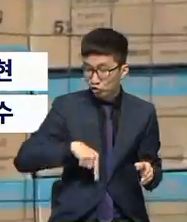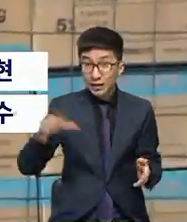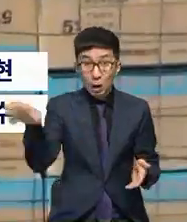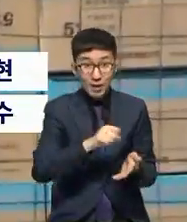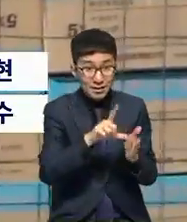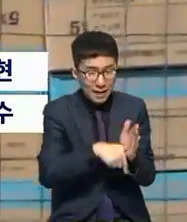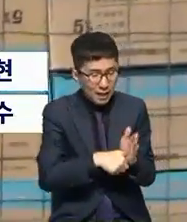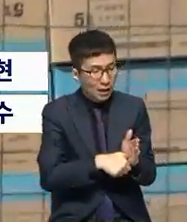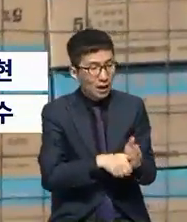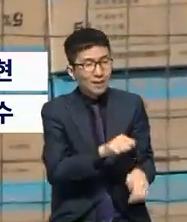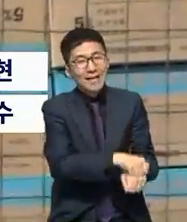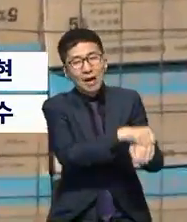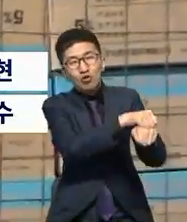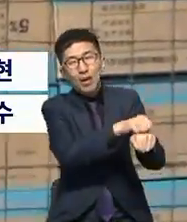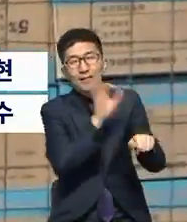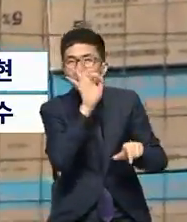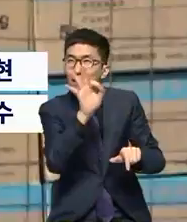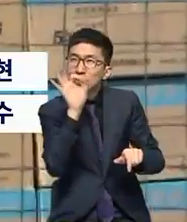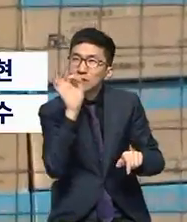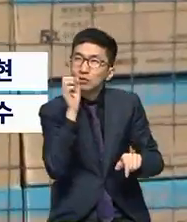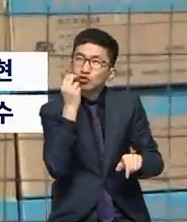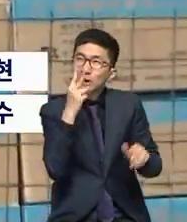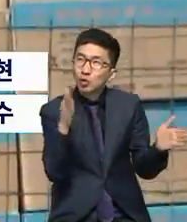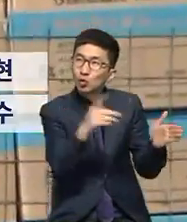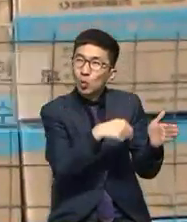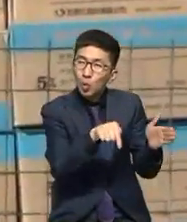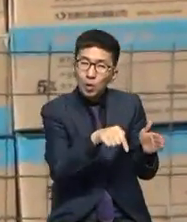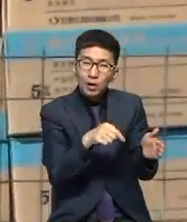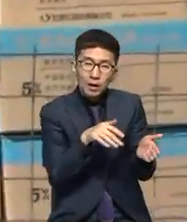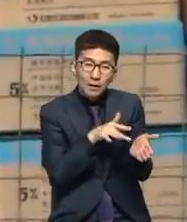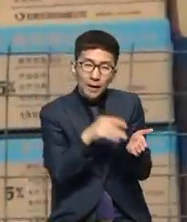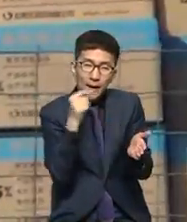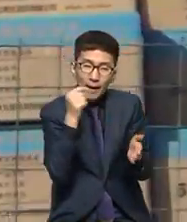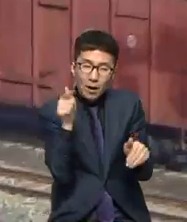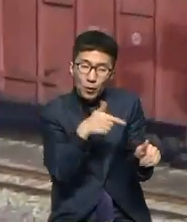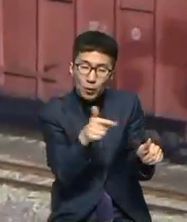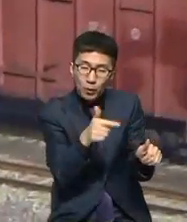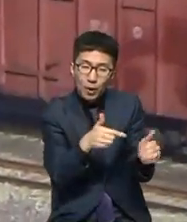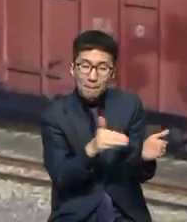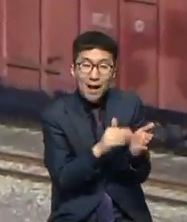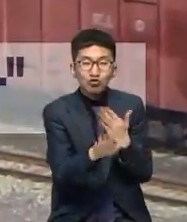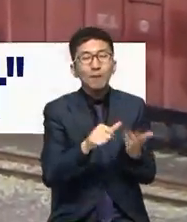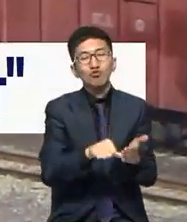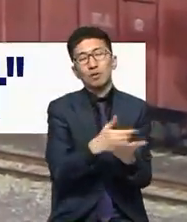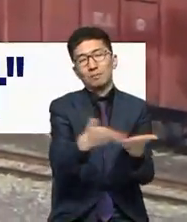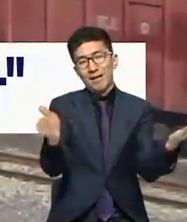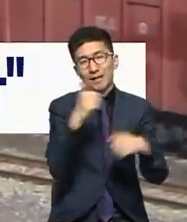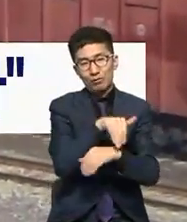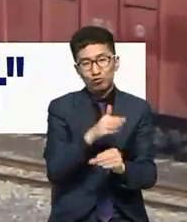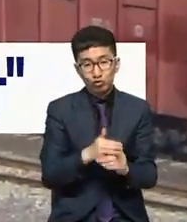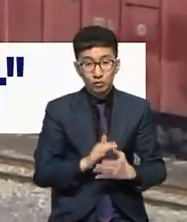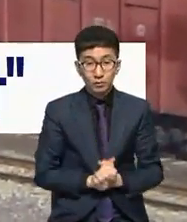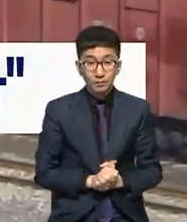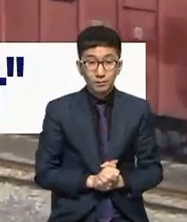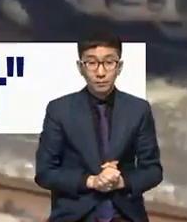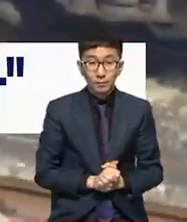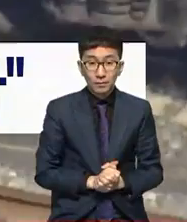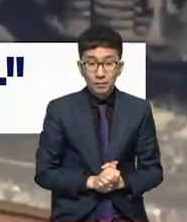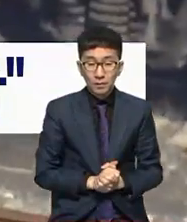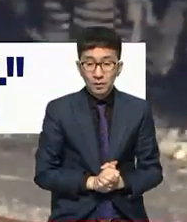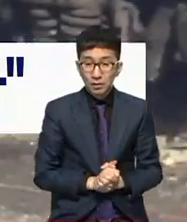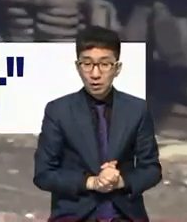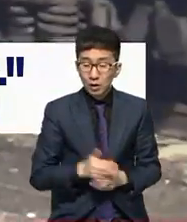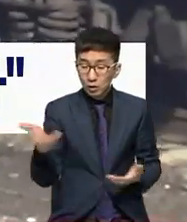최소 10일에서 길게는 2달 정도 소독 작업을 할 것으로 전해졌습니다. 중국 외교부는 북중 화물열차 운행